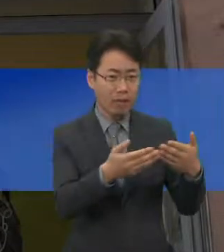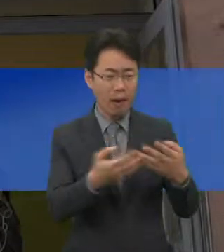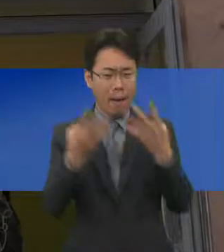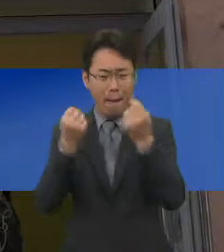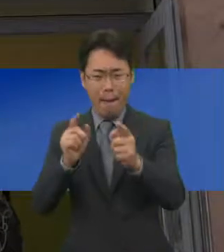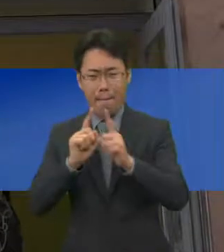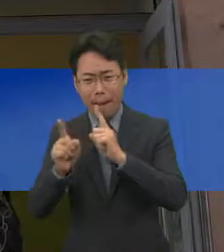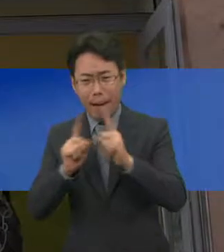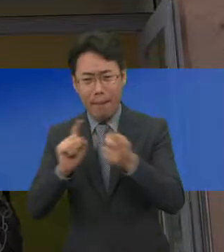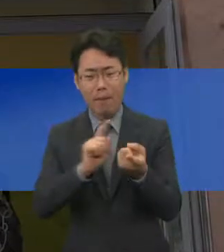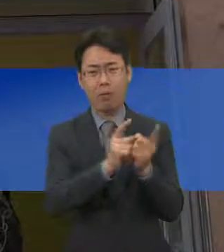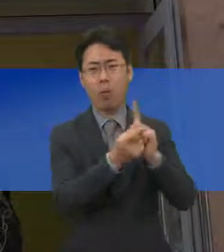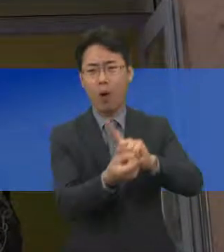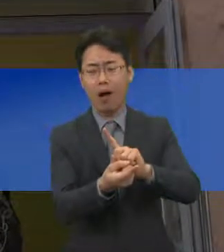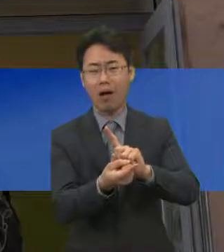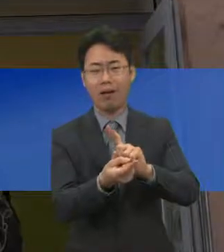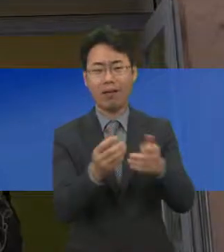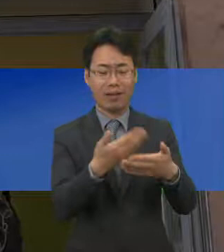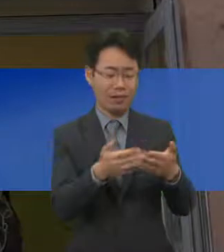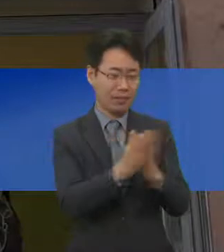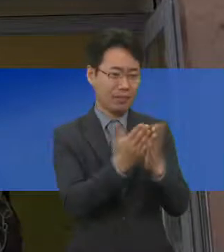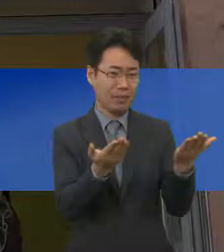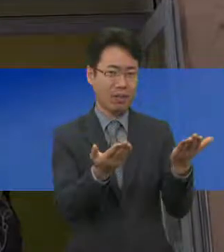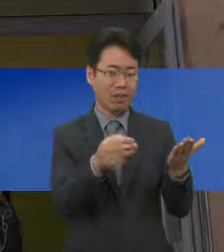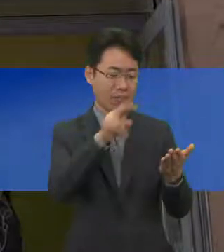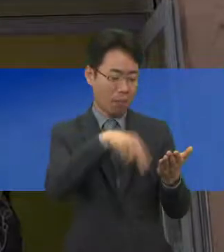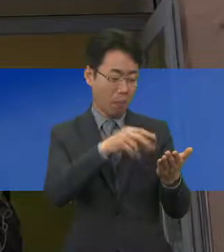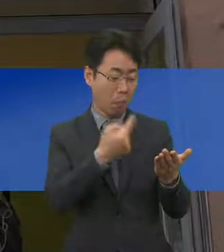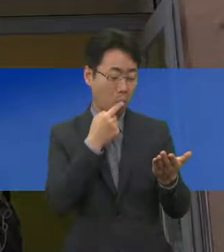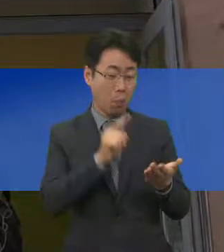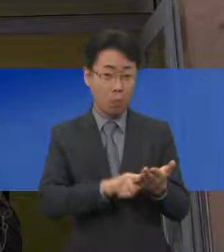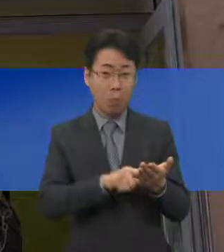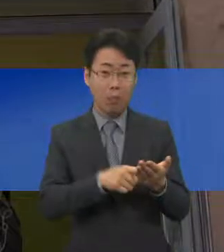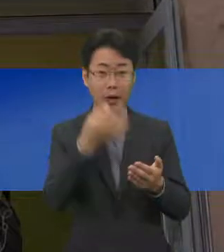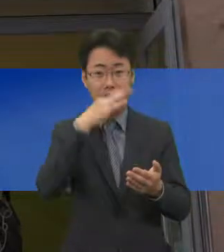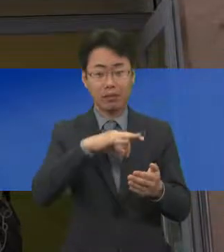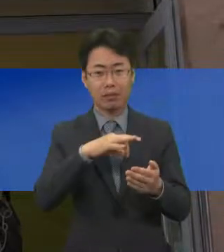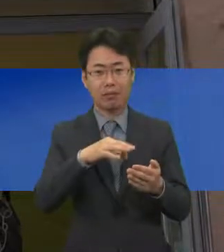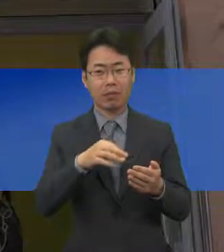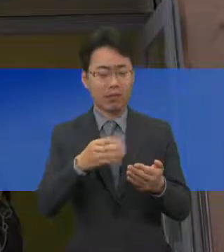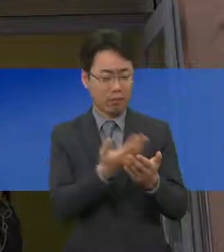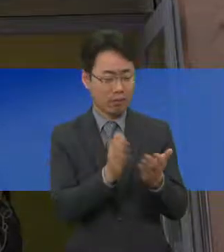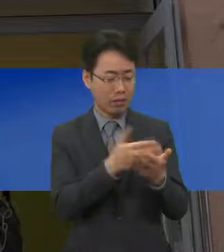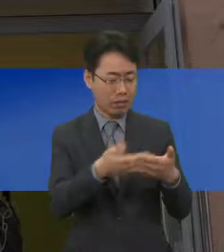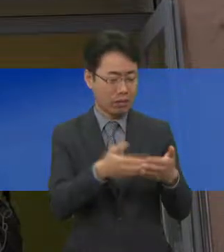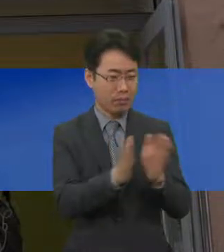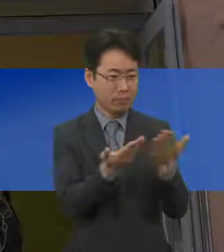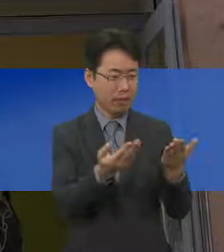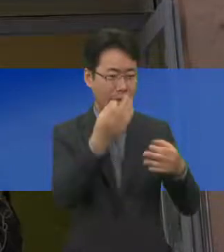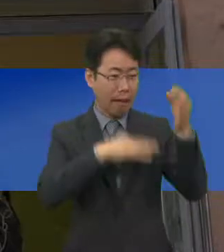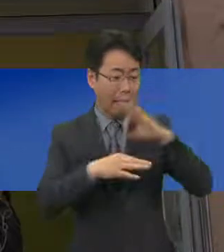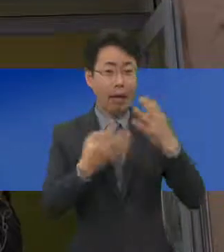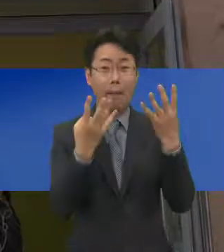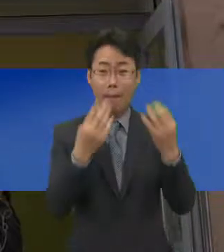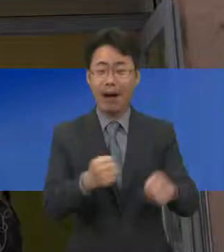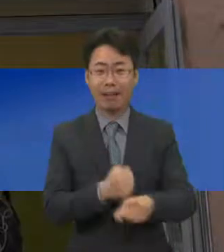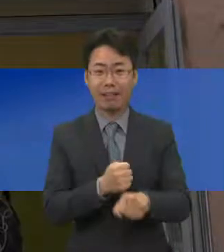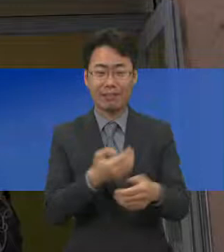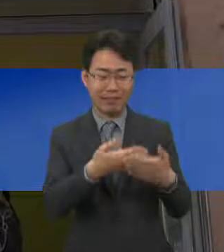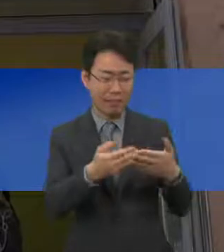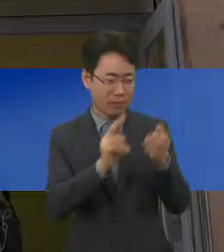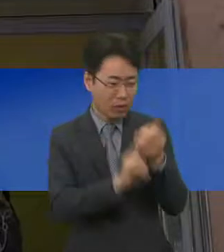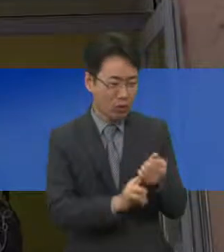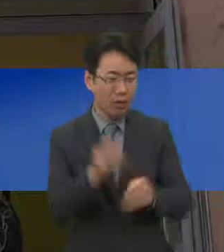한편의 그림이 100마디 말을 대체하는 그림책. 물론 읽기 쉽다는 것 외에도 그림책의 장점은 아주 많습니다.